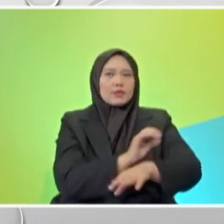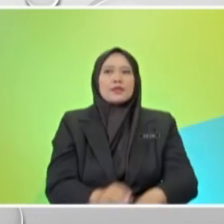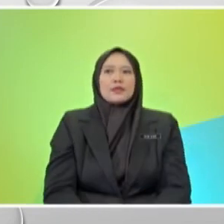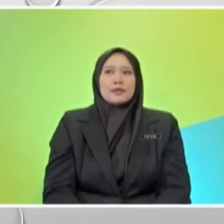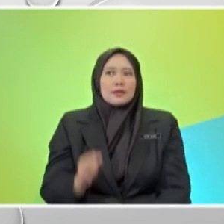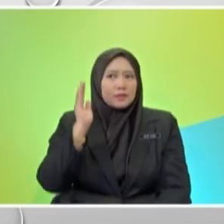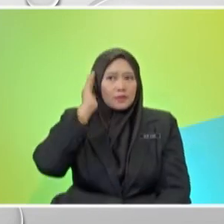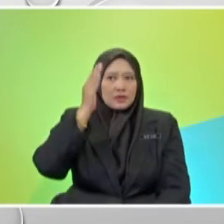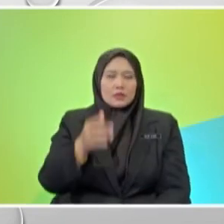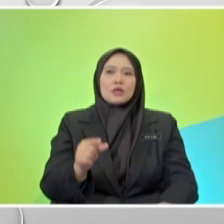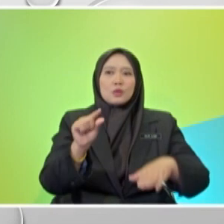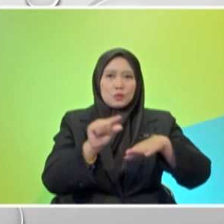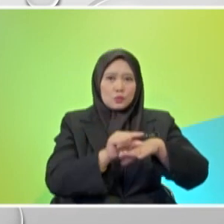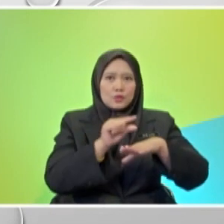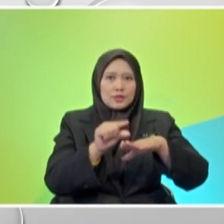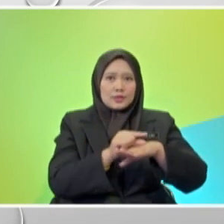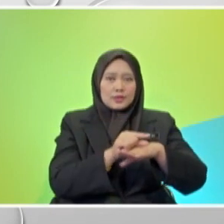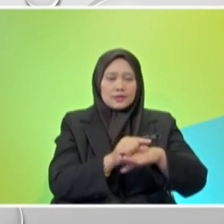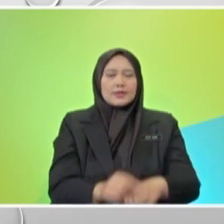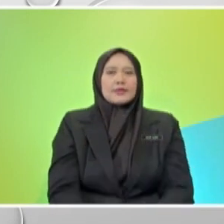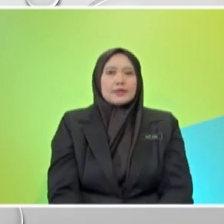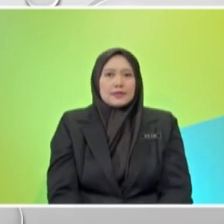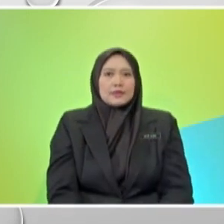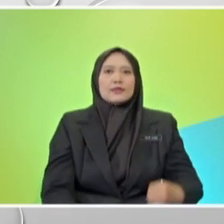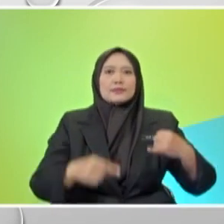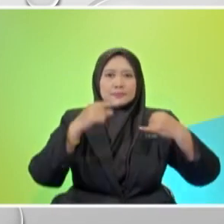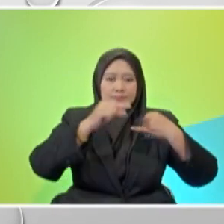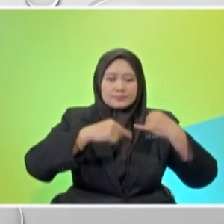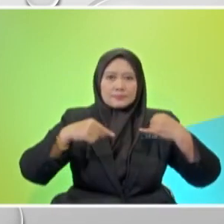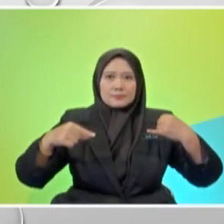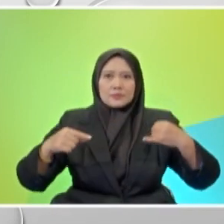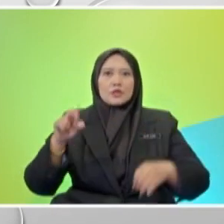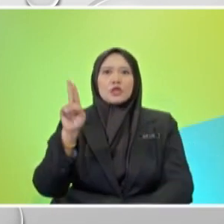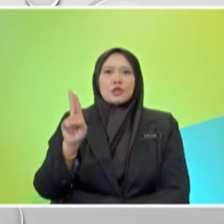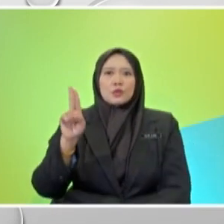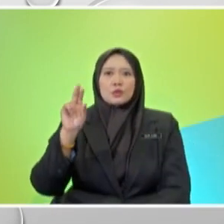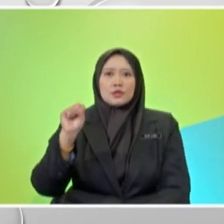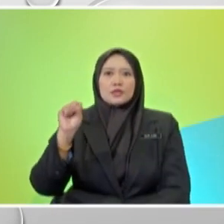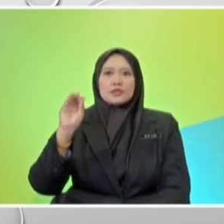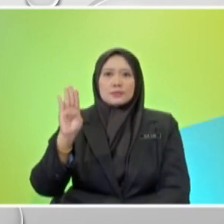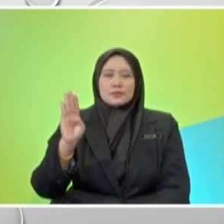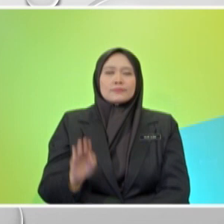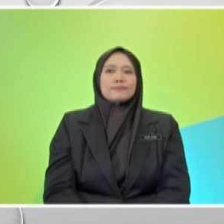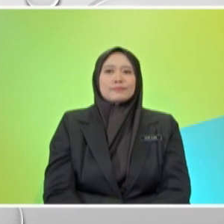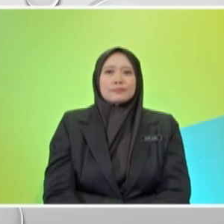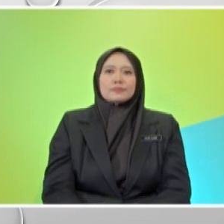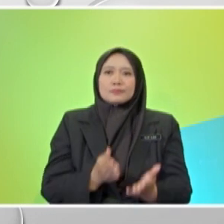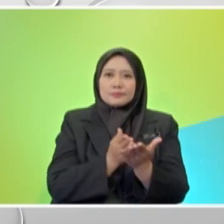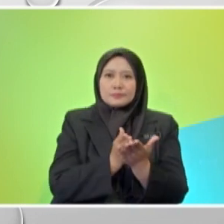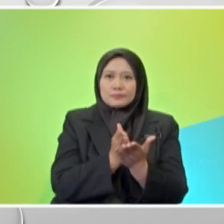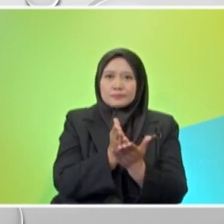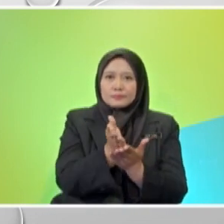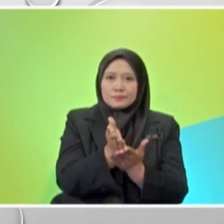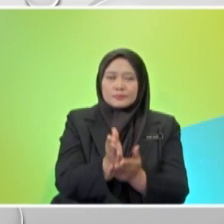gunakan kabel USB. Okey. Dan step yang seterusnya, langkah yang seterusnya kita akan klik fitur